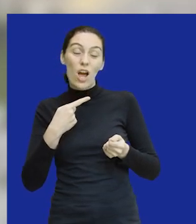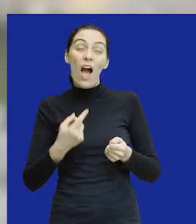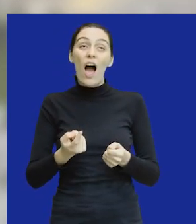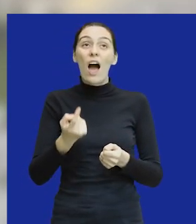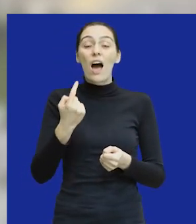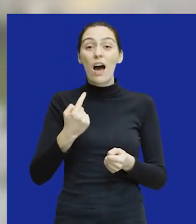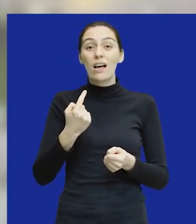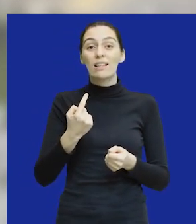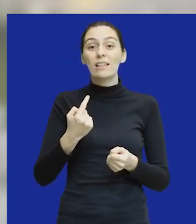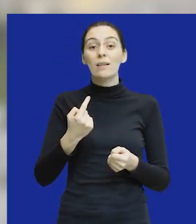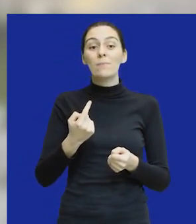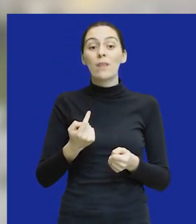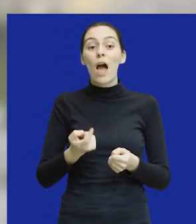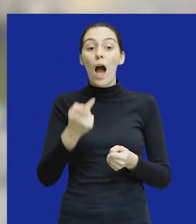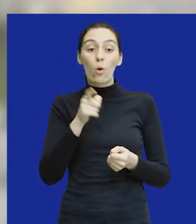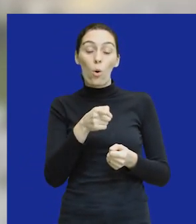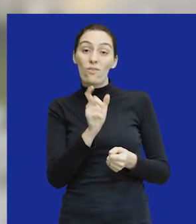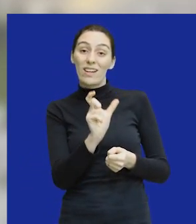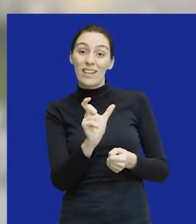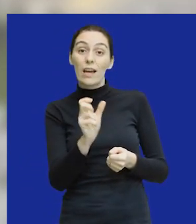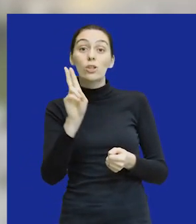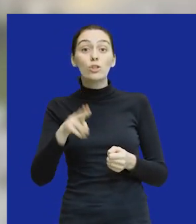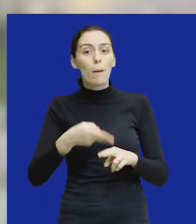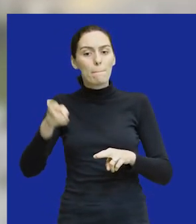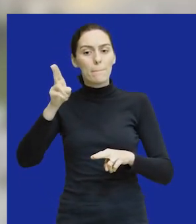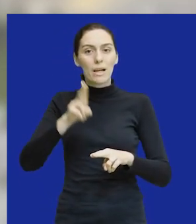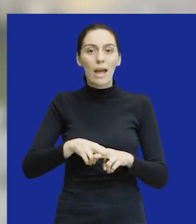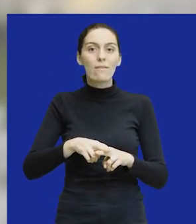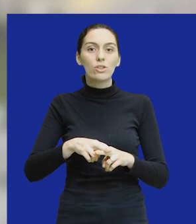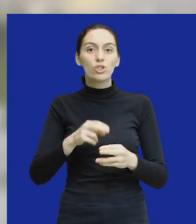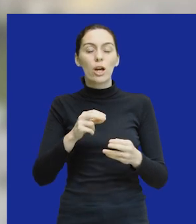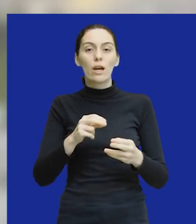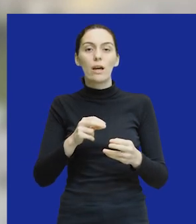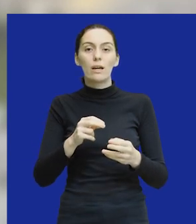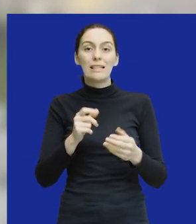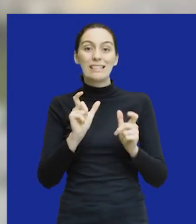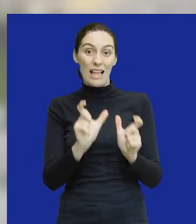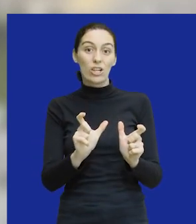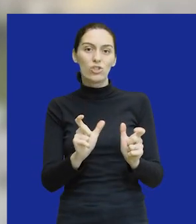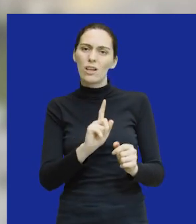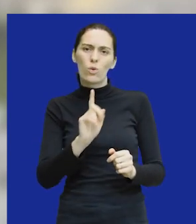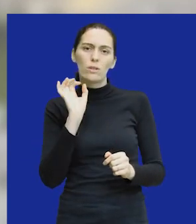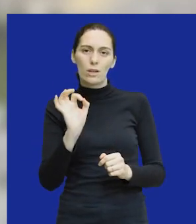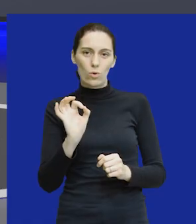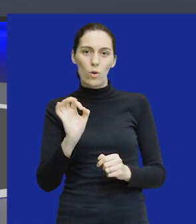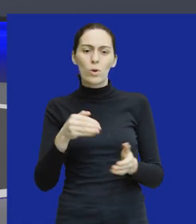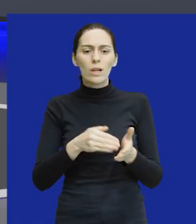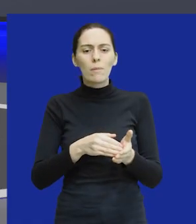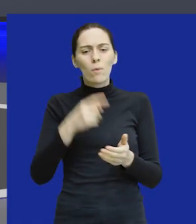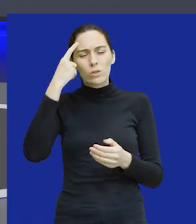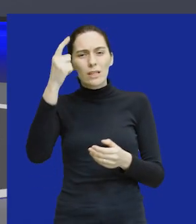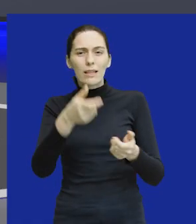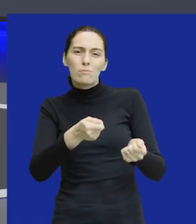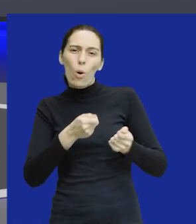smo zlopamtilo, ako toj riječi dajemo previše značenja, to isto nije dobro. Trebamo znati se malo